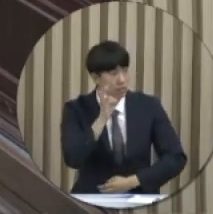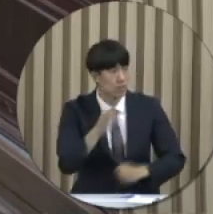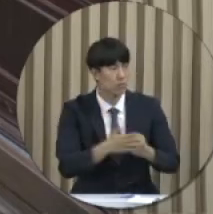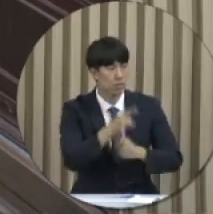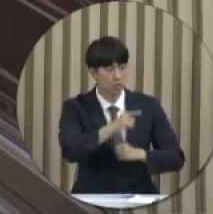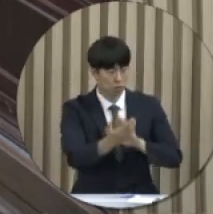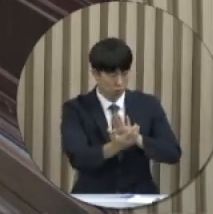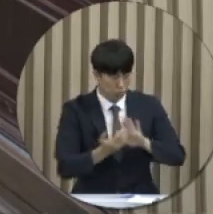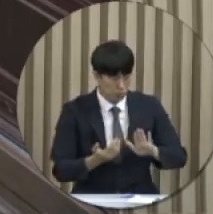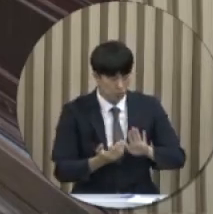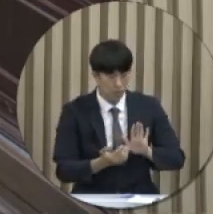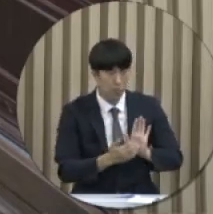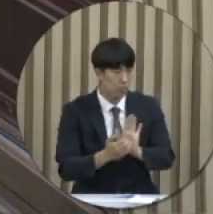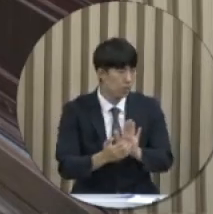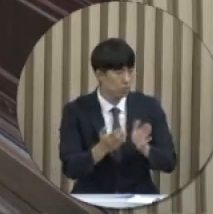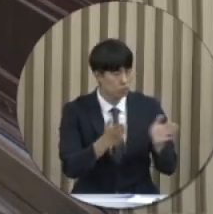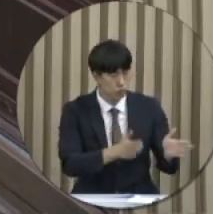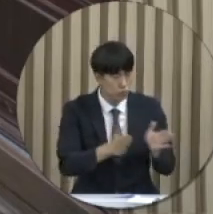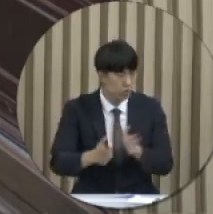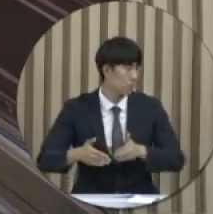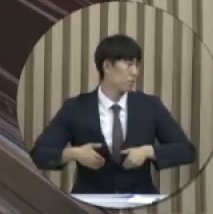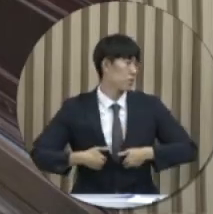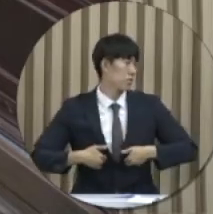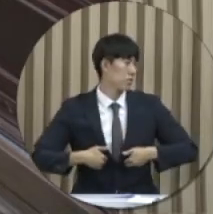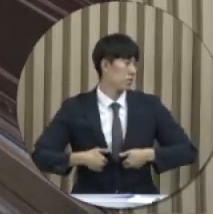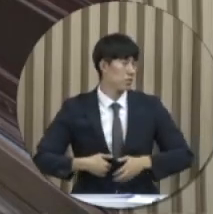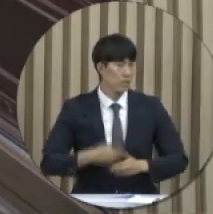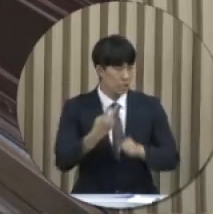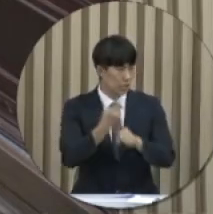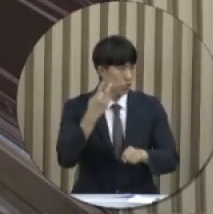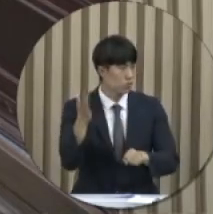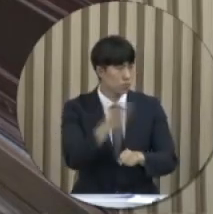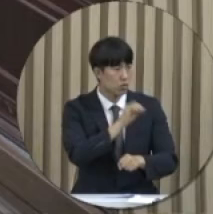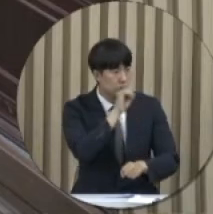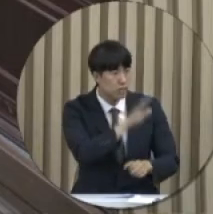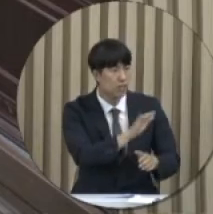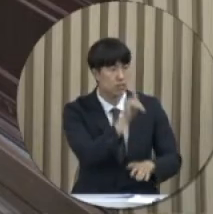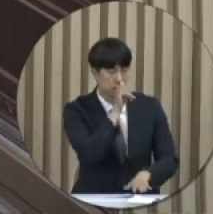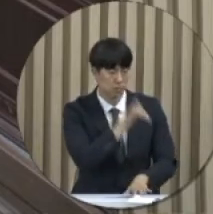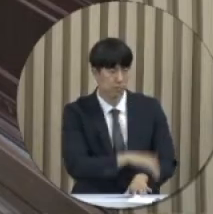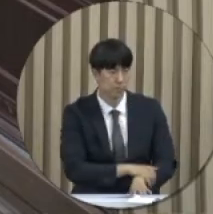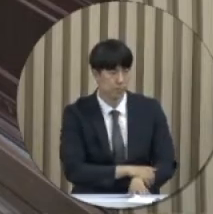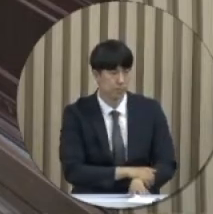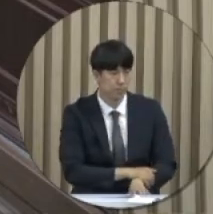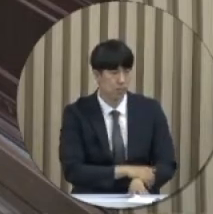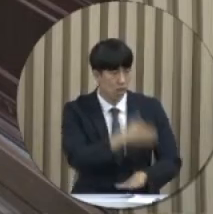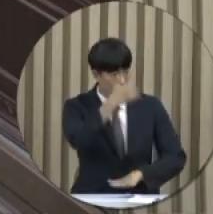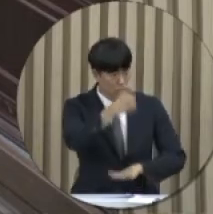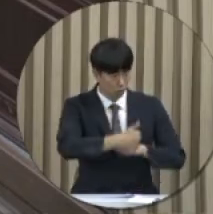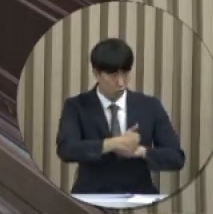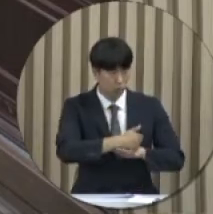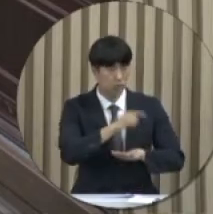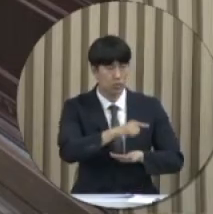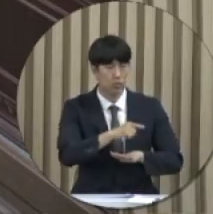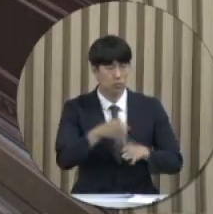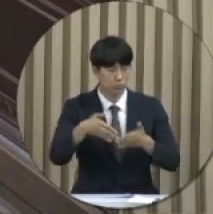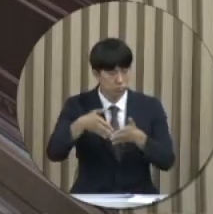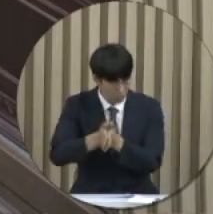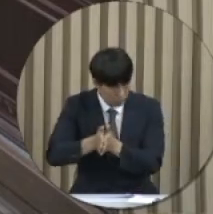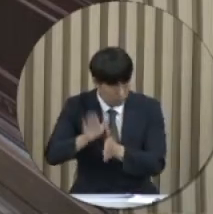대비를 좀 준비를 해달라. 1년 전부터 저희가 말씀을 드렸고요. 결국은 이제 그런 것들이 안